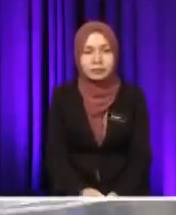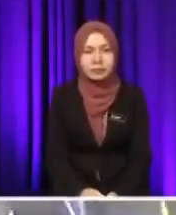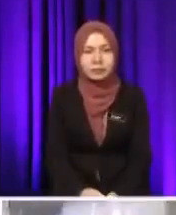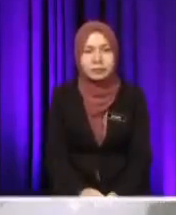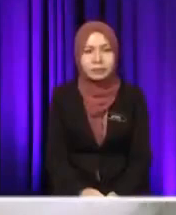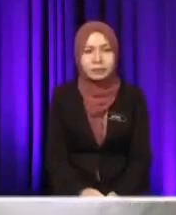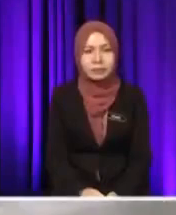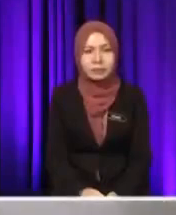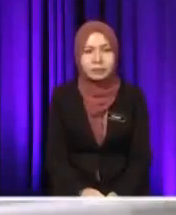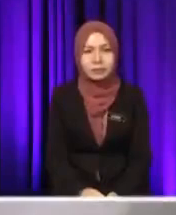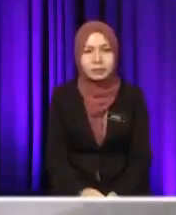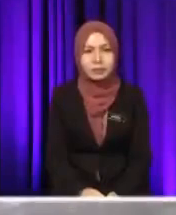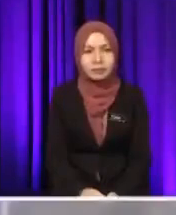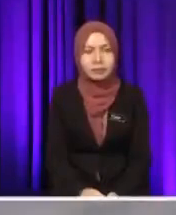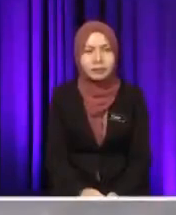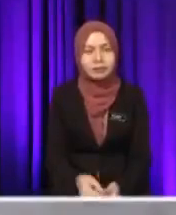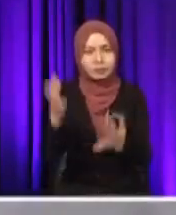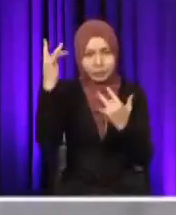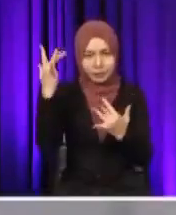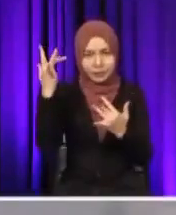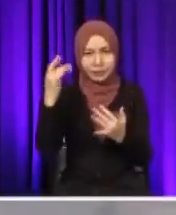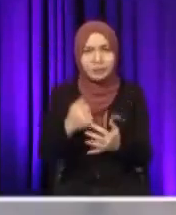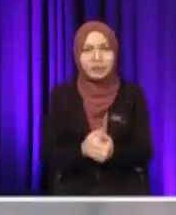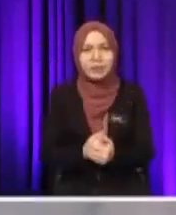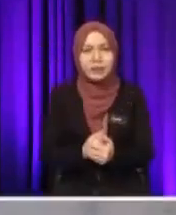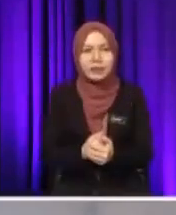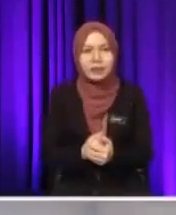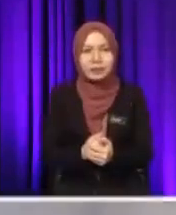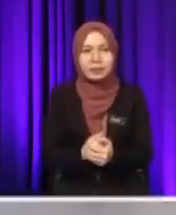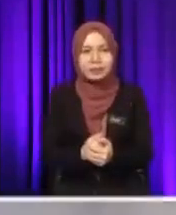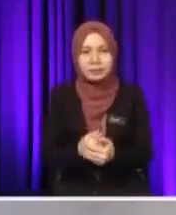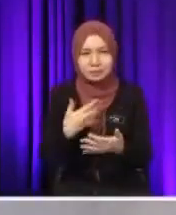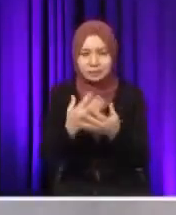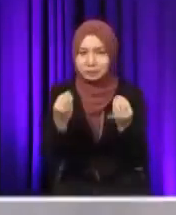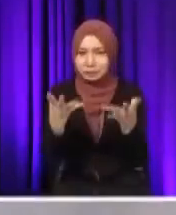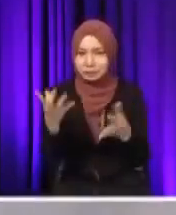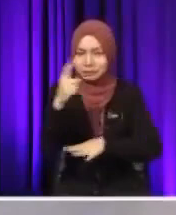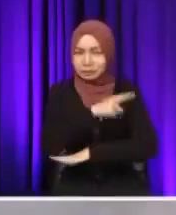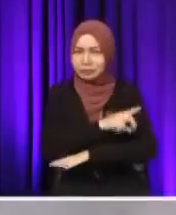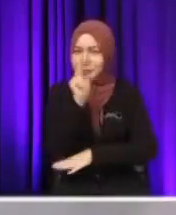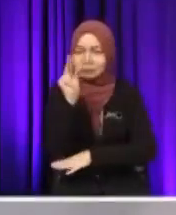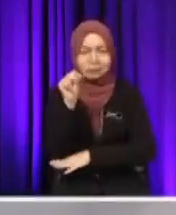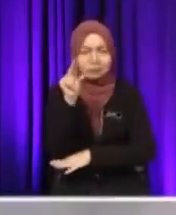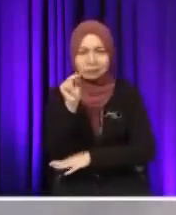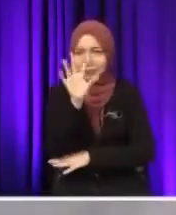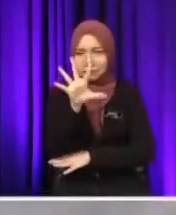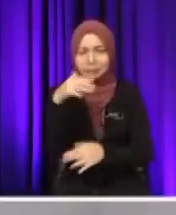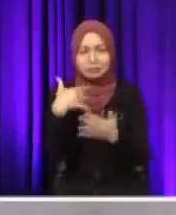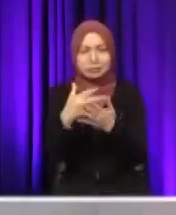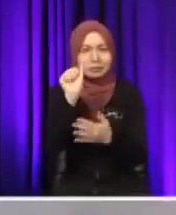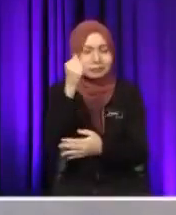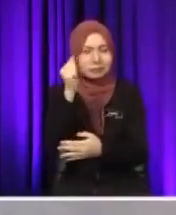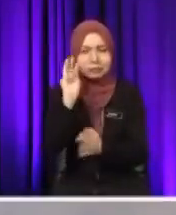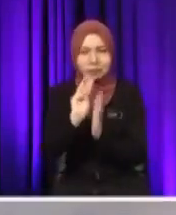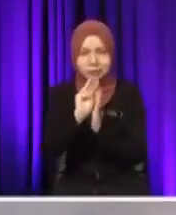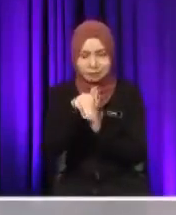tunggu je. Tunggu. Tunggu berapa jam? Berapa hari? Tak ada. Kurang 5 hingga 10 minit lah. 5 hingga 10 minit.